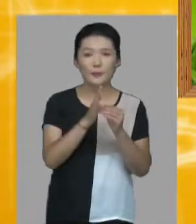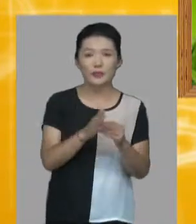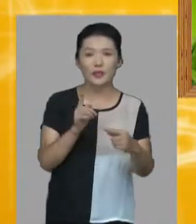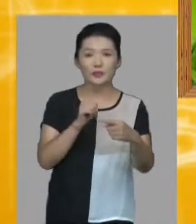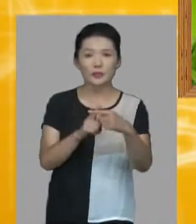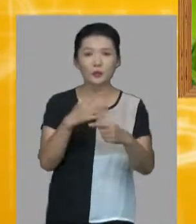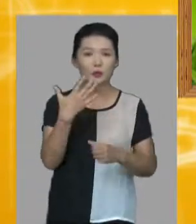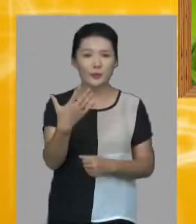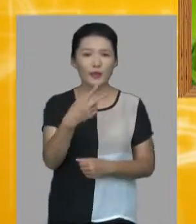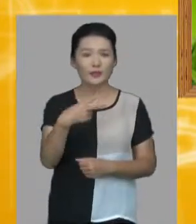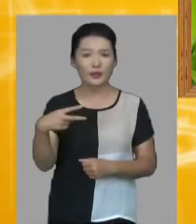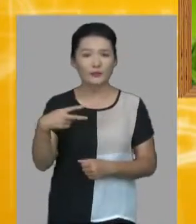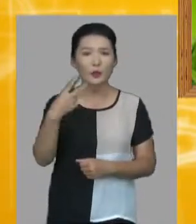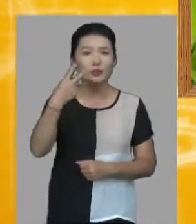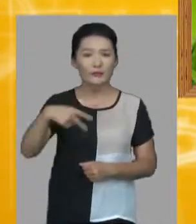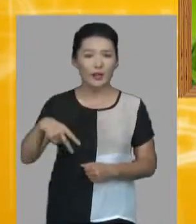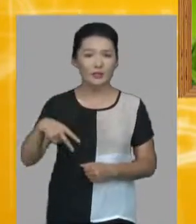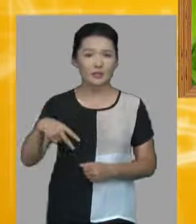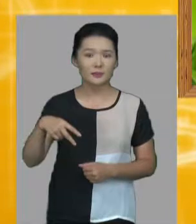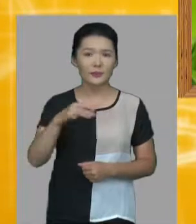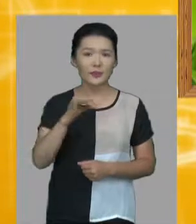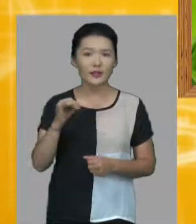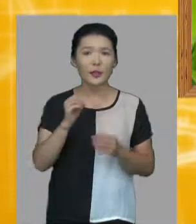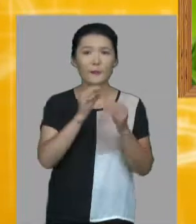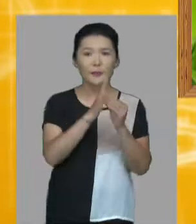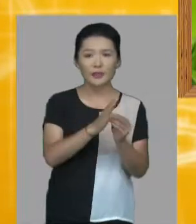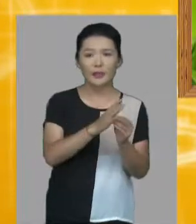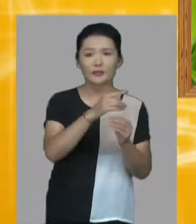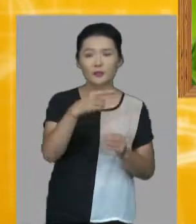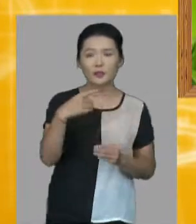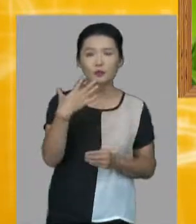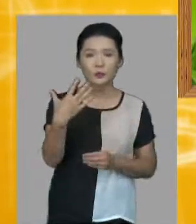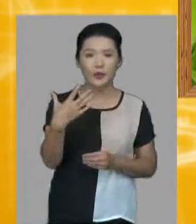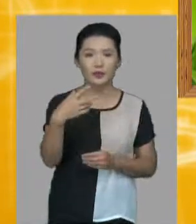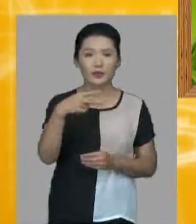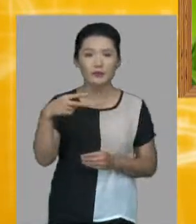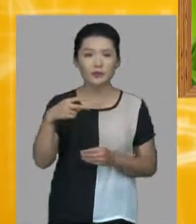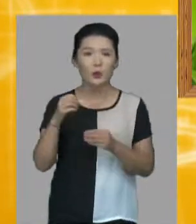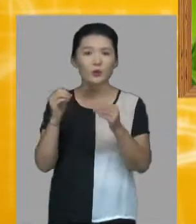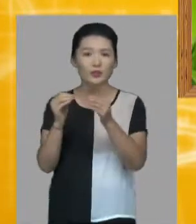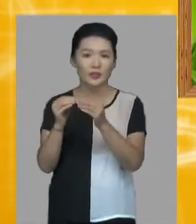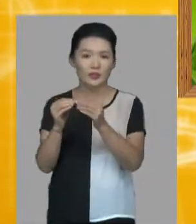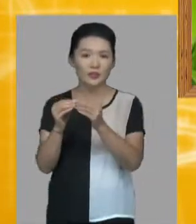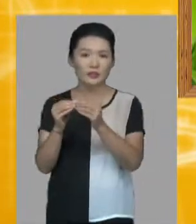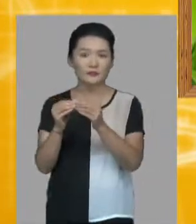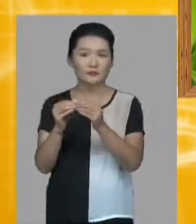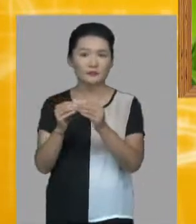15 плюс 5 равно 20. И 15 минус 5 равно